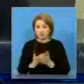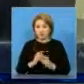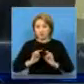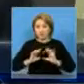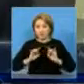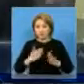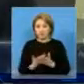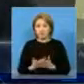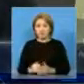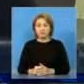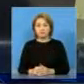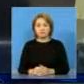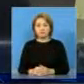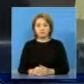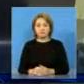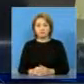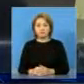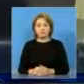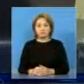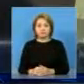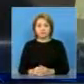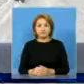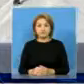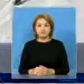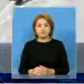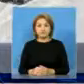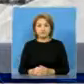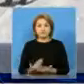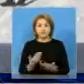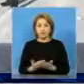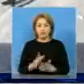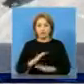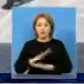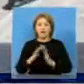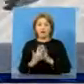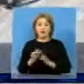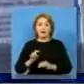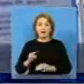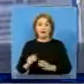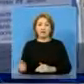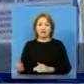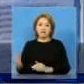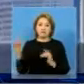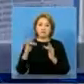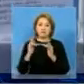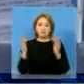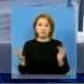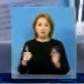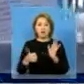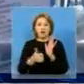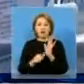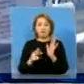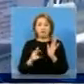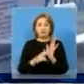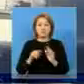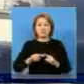Ол аспаннан салбырап түскен дүние емес, осы еңбекпен келген нәрсе. Мынау Абай ауылына кіре берісіндегі жаңа көпір. Ұзындығы 68